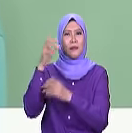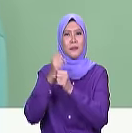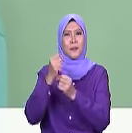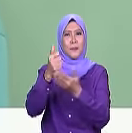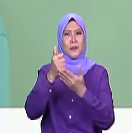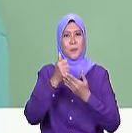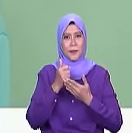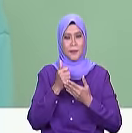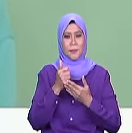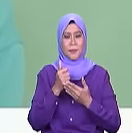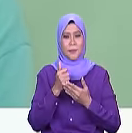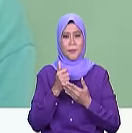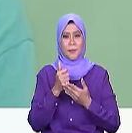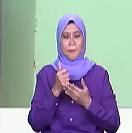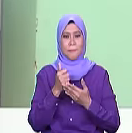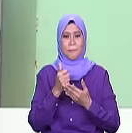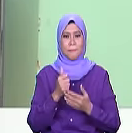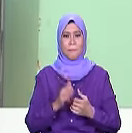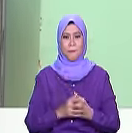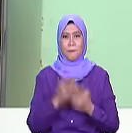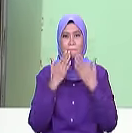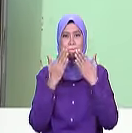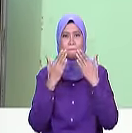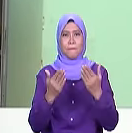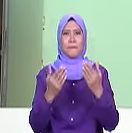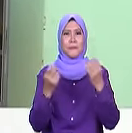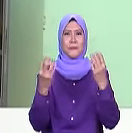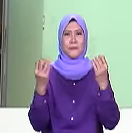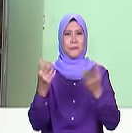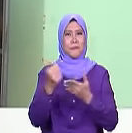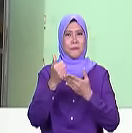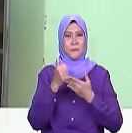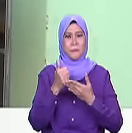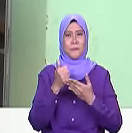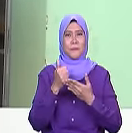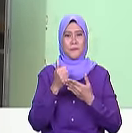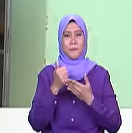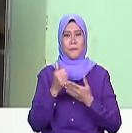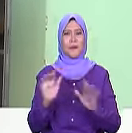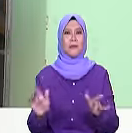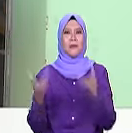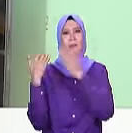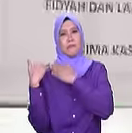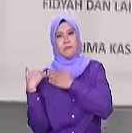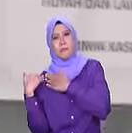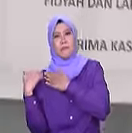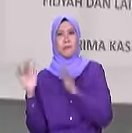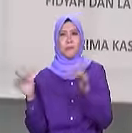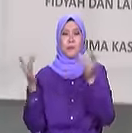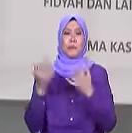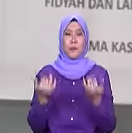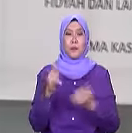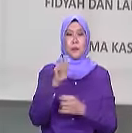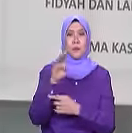saja. Ya jalan. Terima kasih banyak-banyak kerana bantuan memanas kongguangnya meringankan beban. TBS